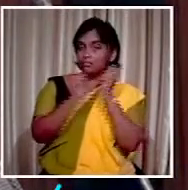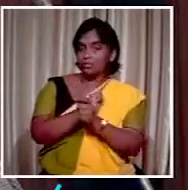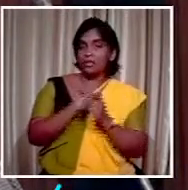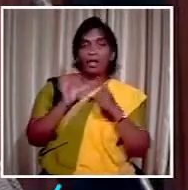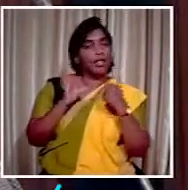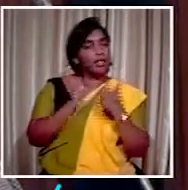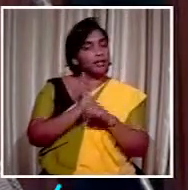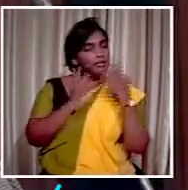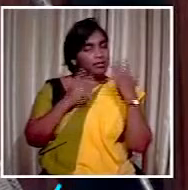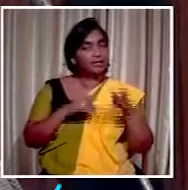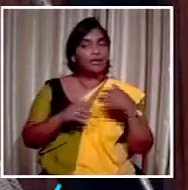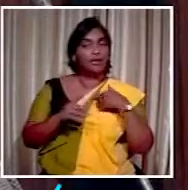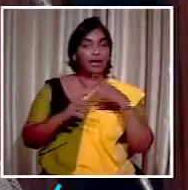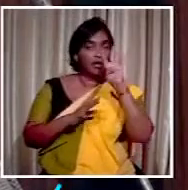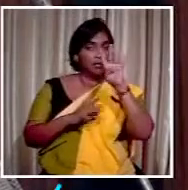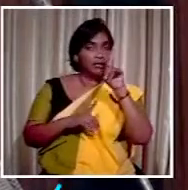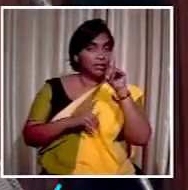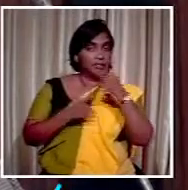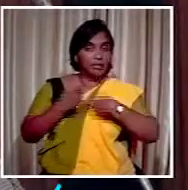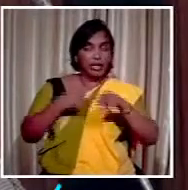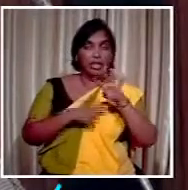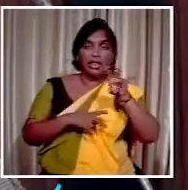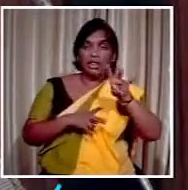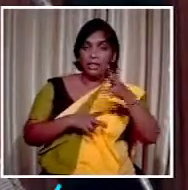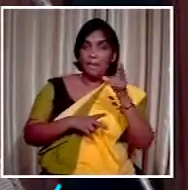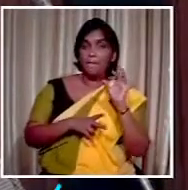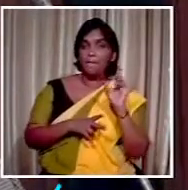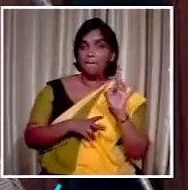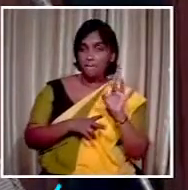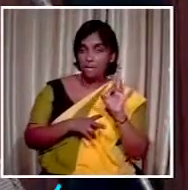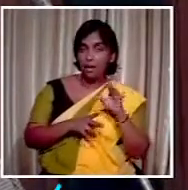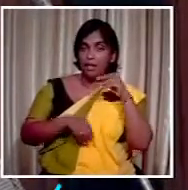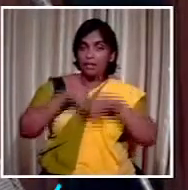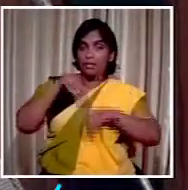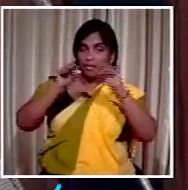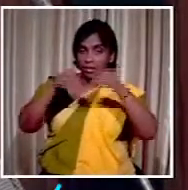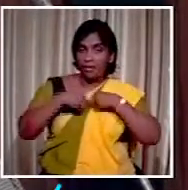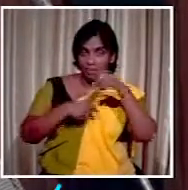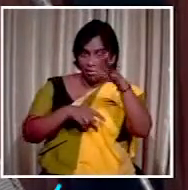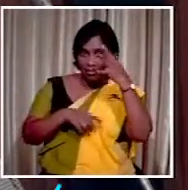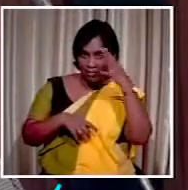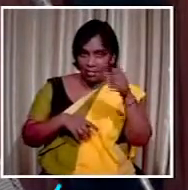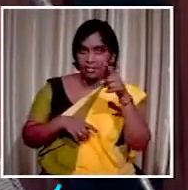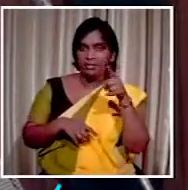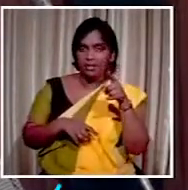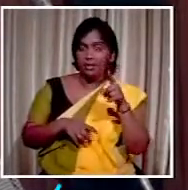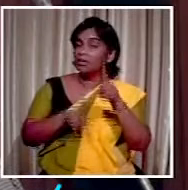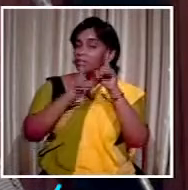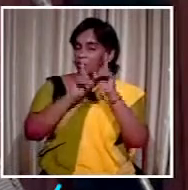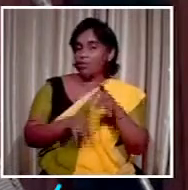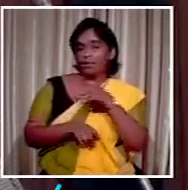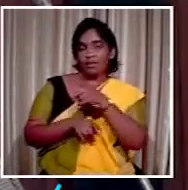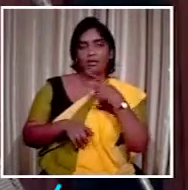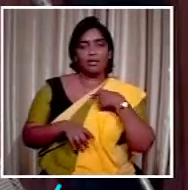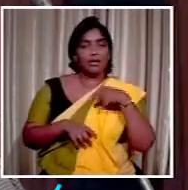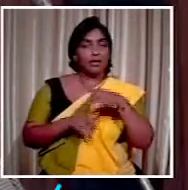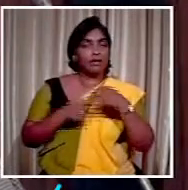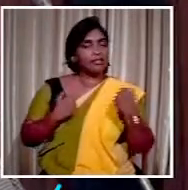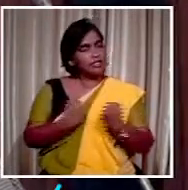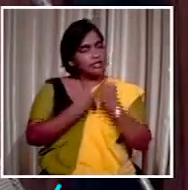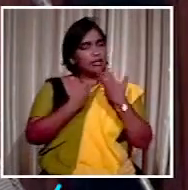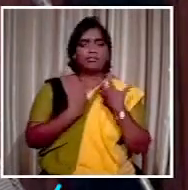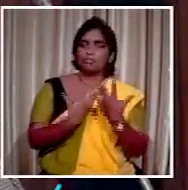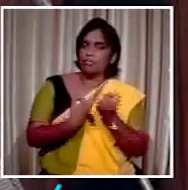ගෙනල්ලා අපි 42ක් හිටියට 215 ගේ අපි ඡන්දෙ ගත්ත ඔබතුමාට මතක ඇති. ඒක නිසා අභියෝග බාර ගන්න